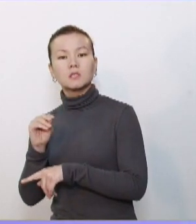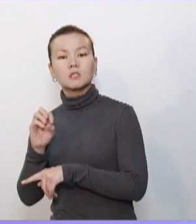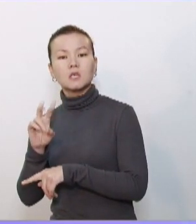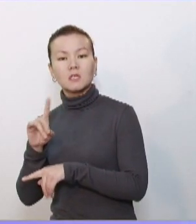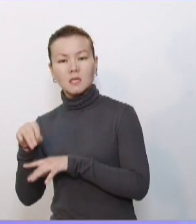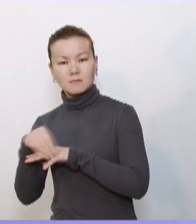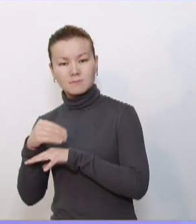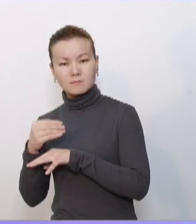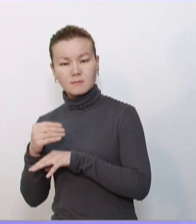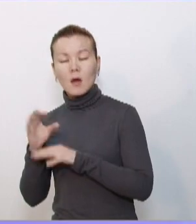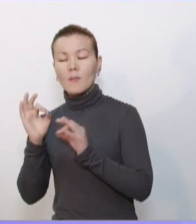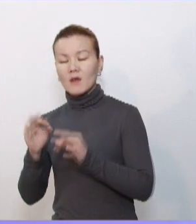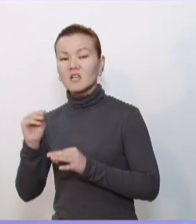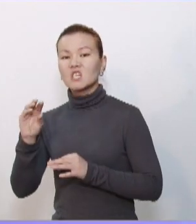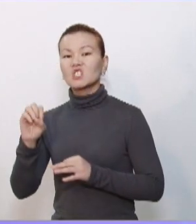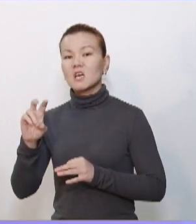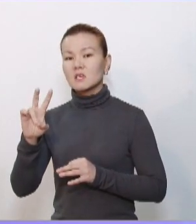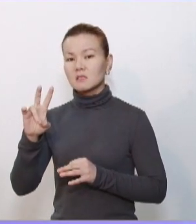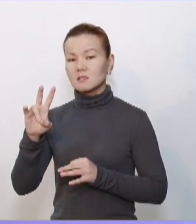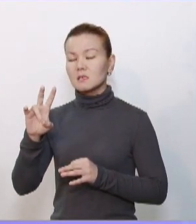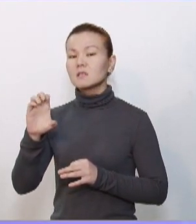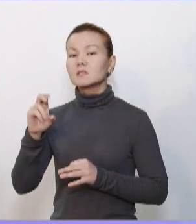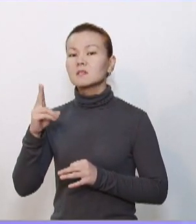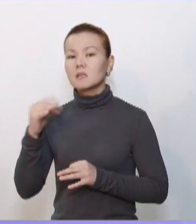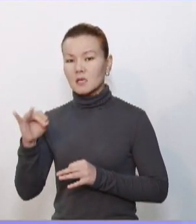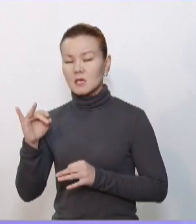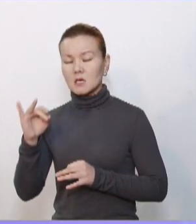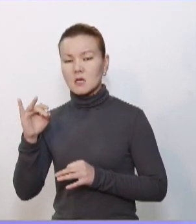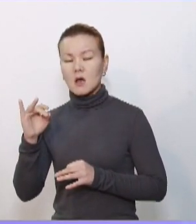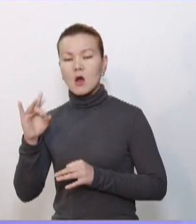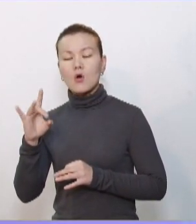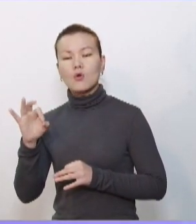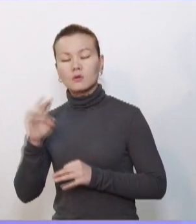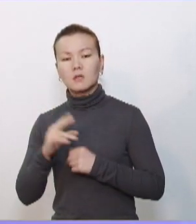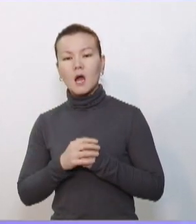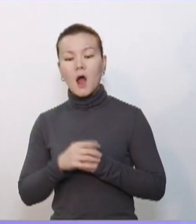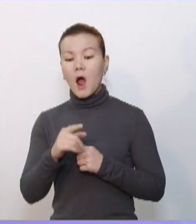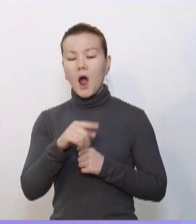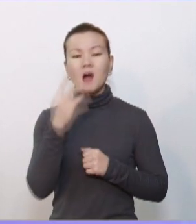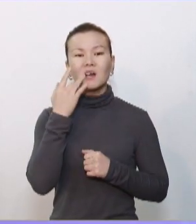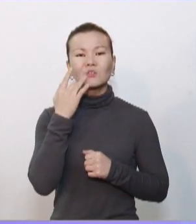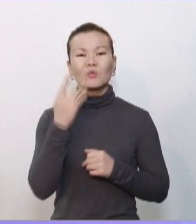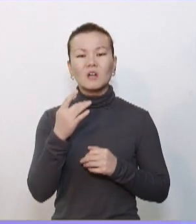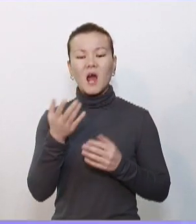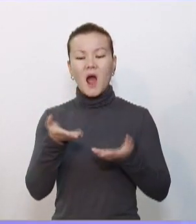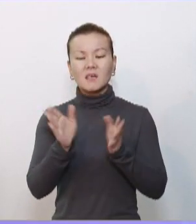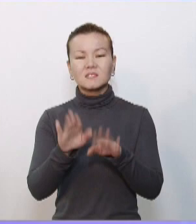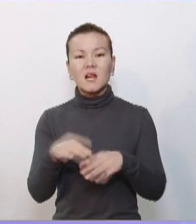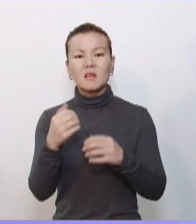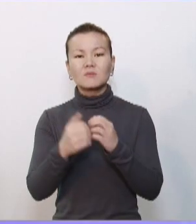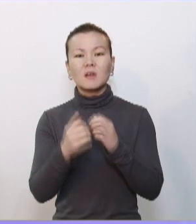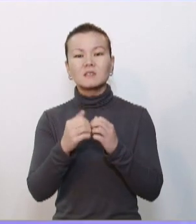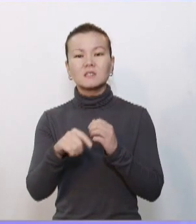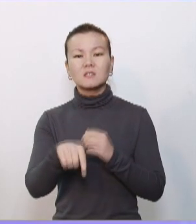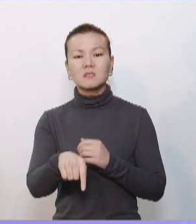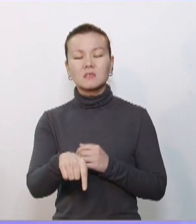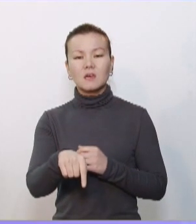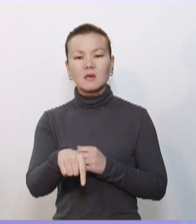Правильно, женский род. А как назвать род слов, которые остались